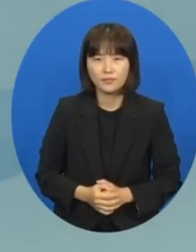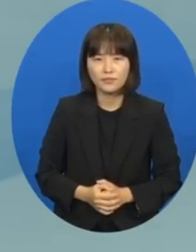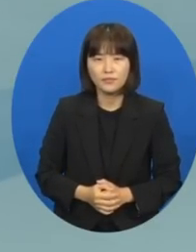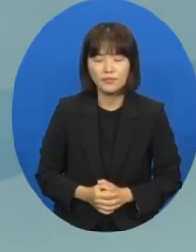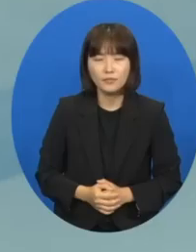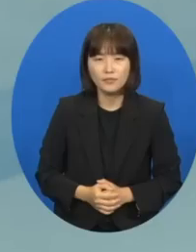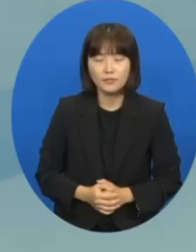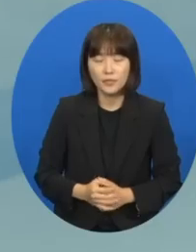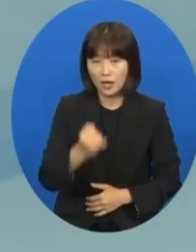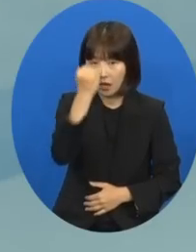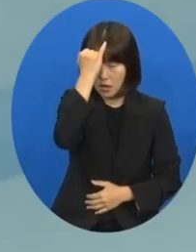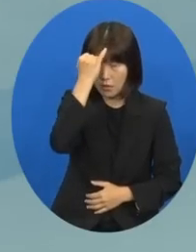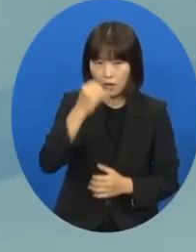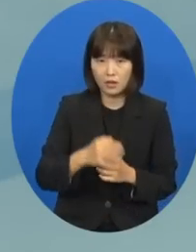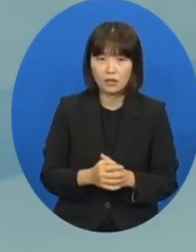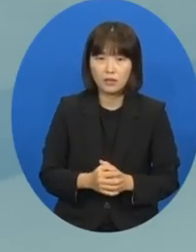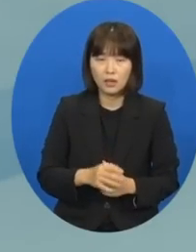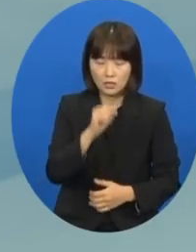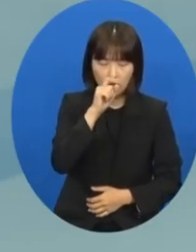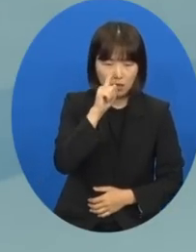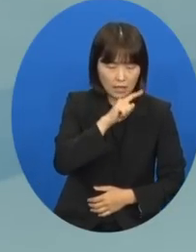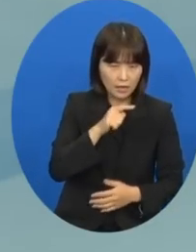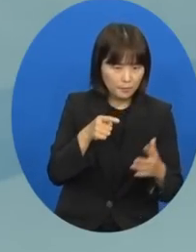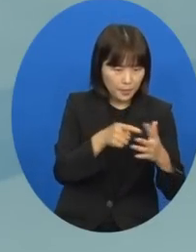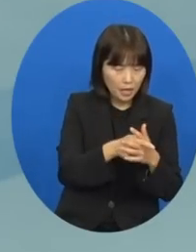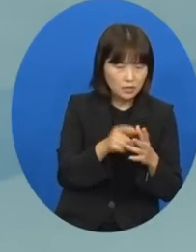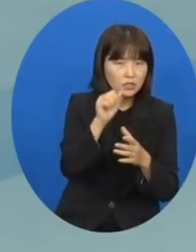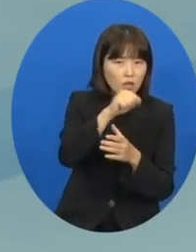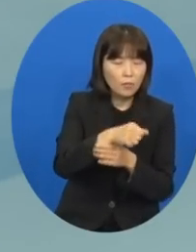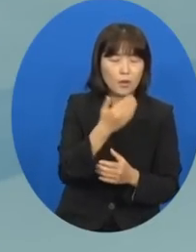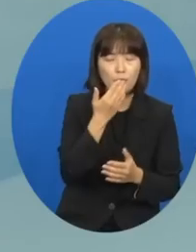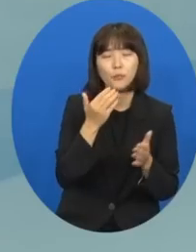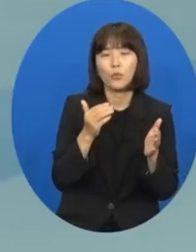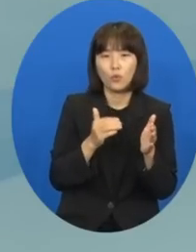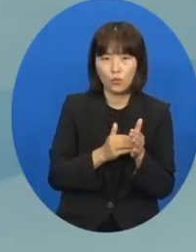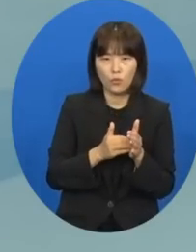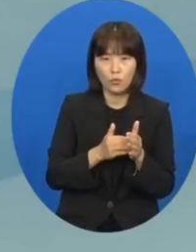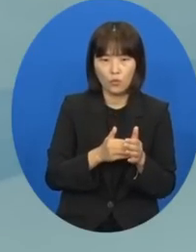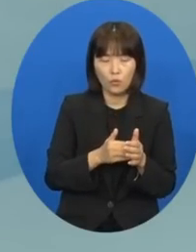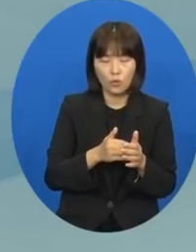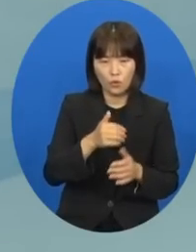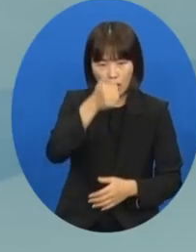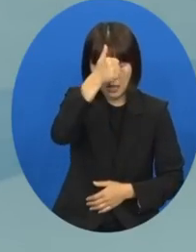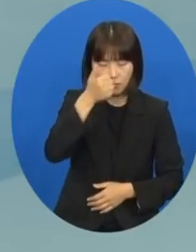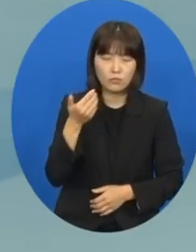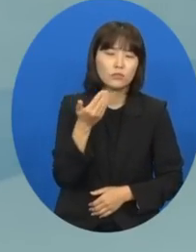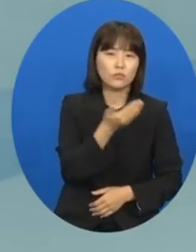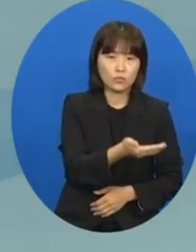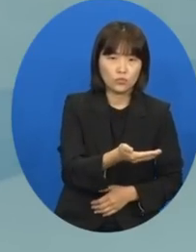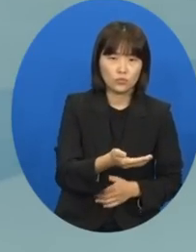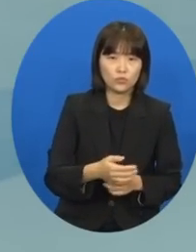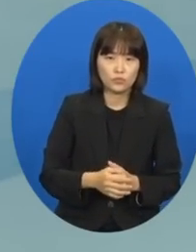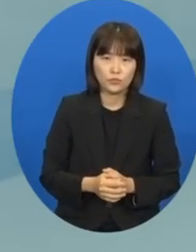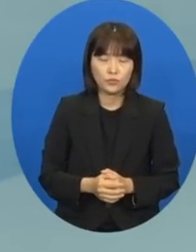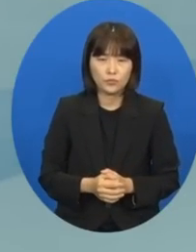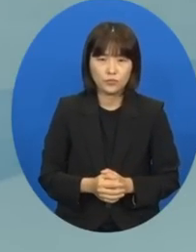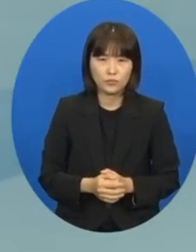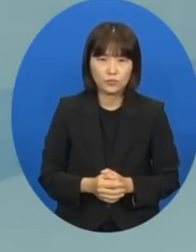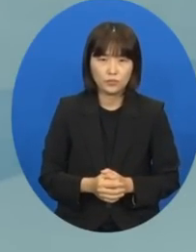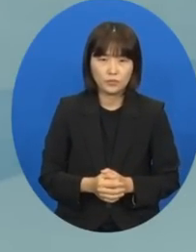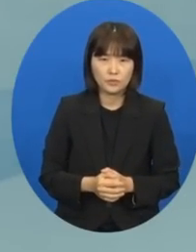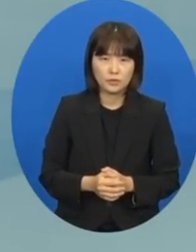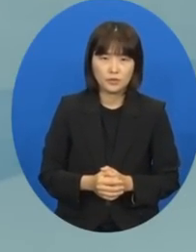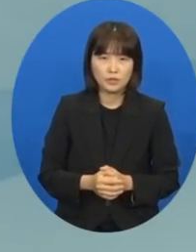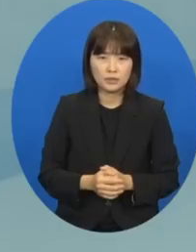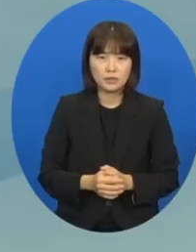그래서 하와가 선악을 알게 하는 열매를 먹고 아담에게 줍니다. 그러니까 뭔가 지금 이 말씀의 변화가 일어나요. 아, 분명히